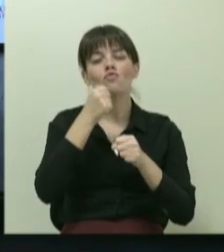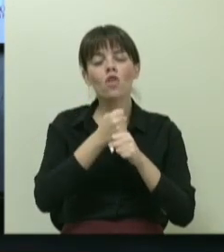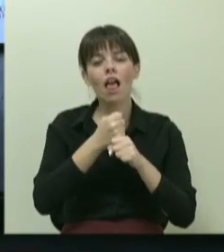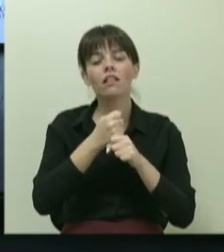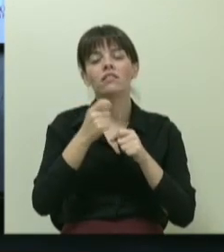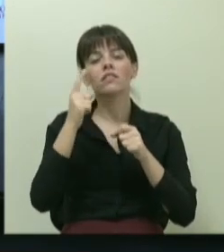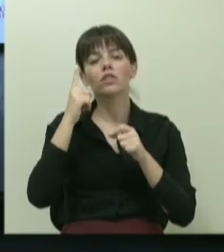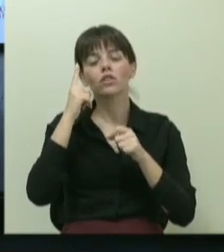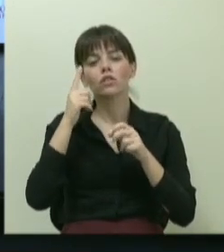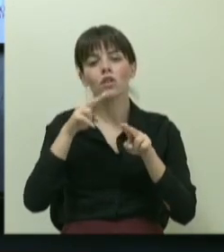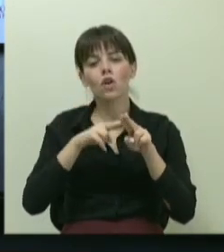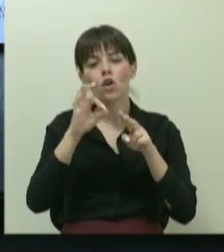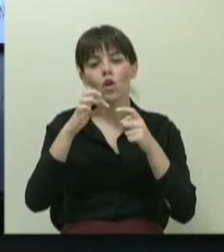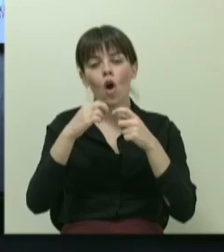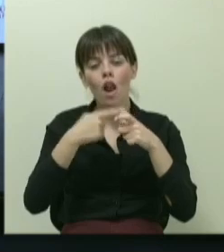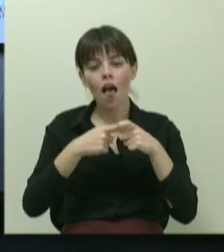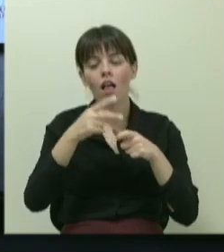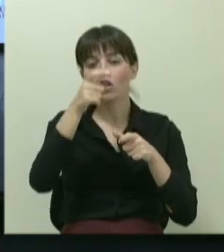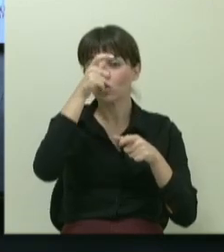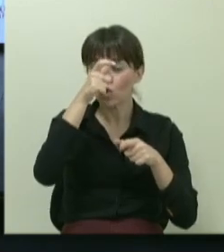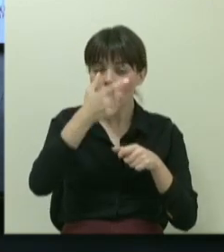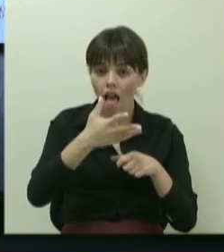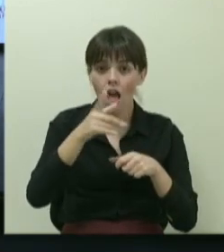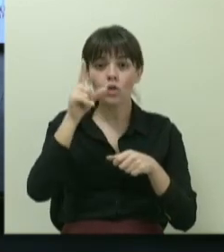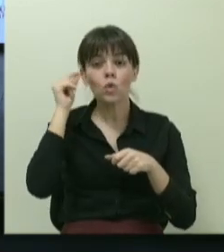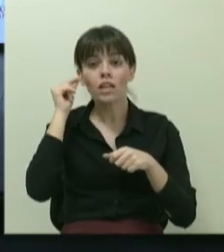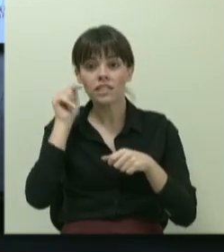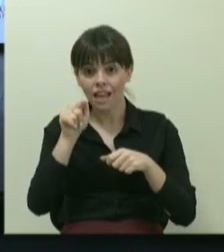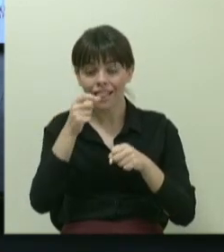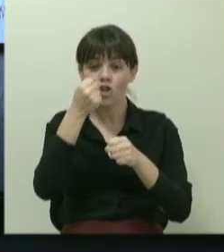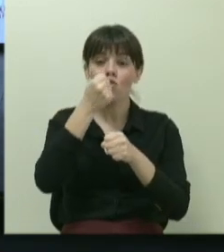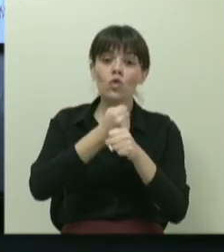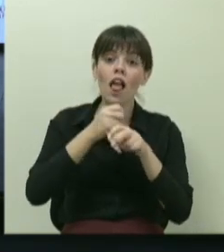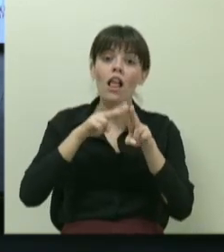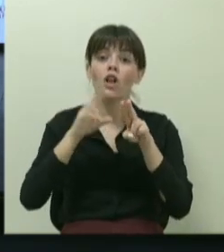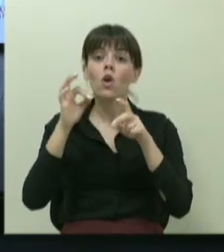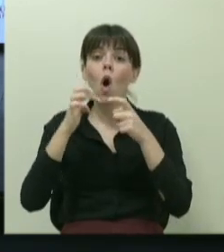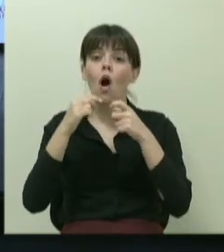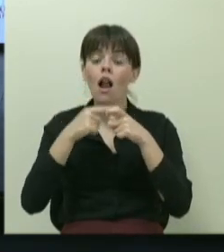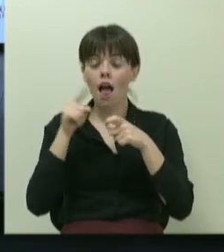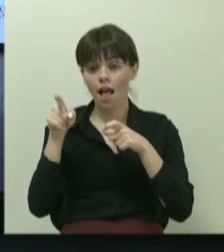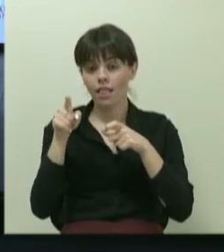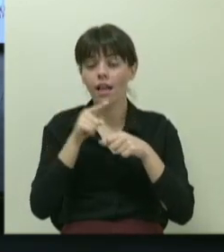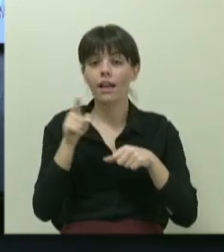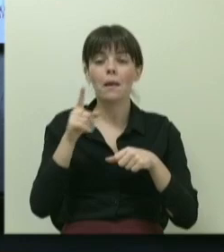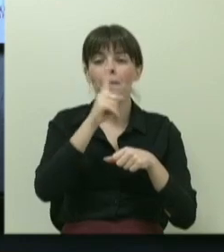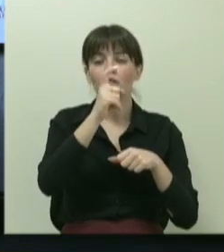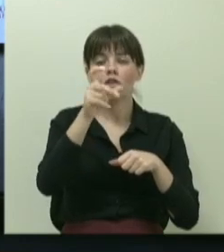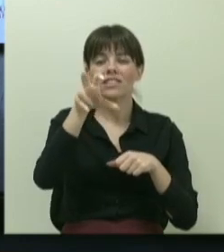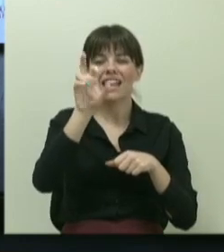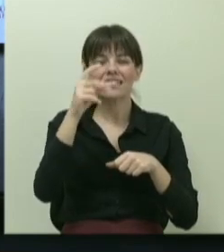Türkiye ve Yunanistan karşılaşması, özellikle Güney Kore ile. Çünkü